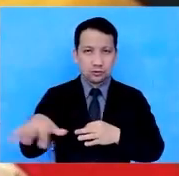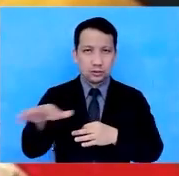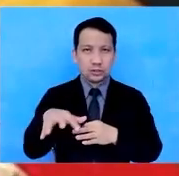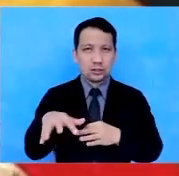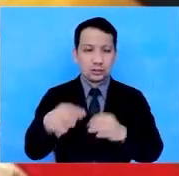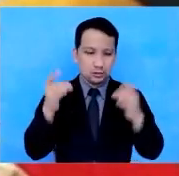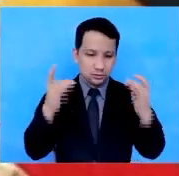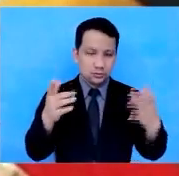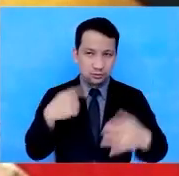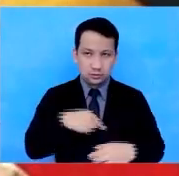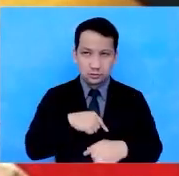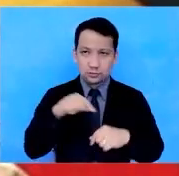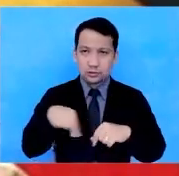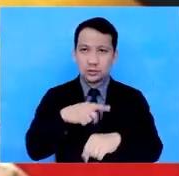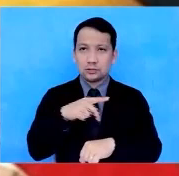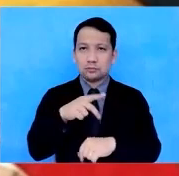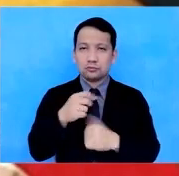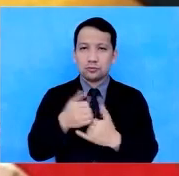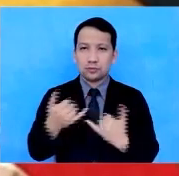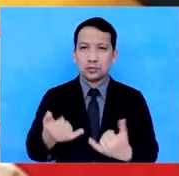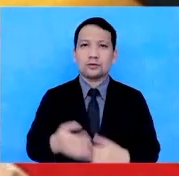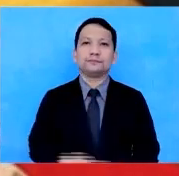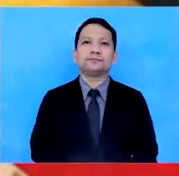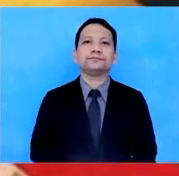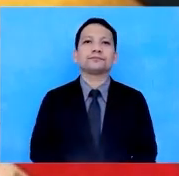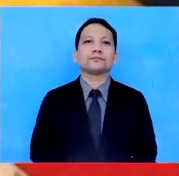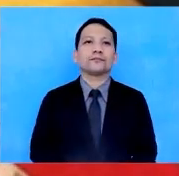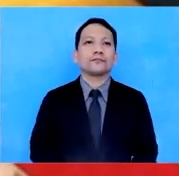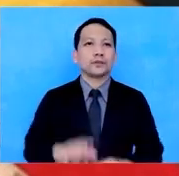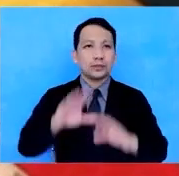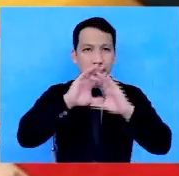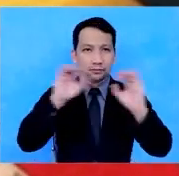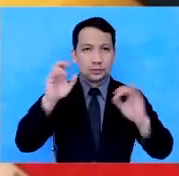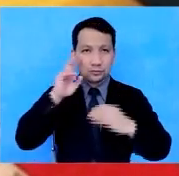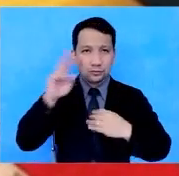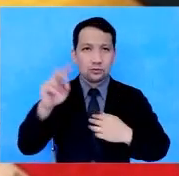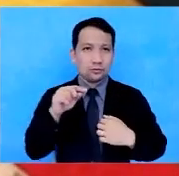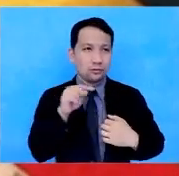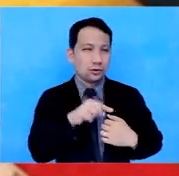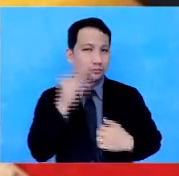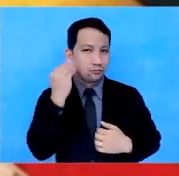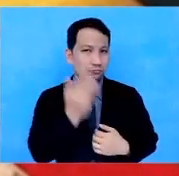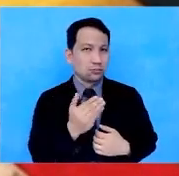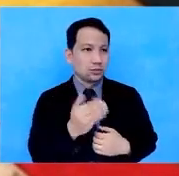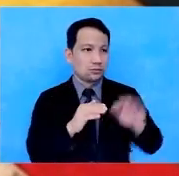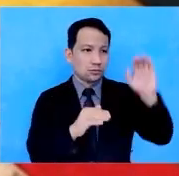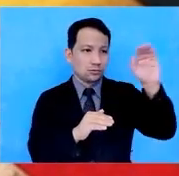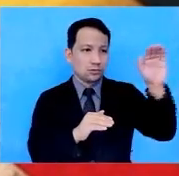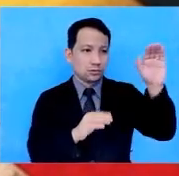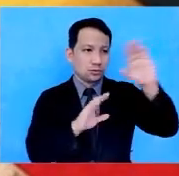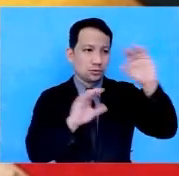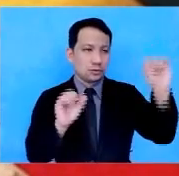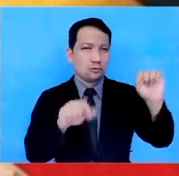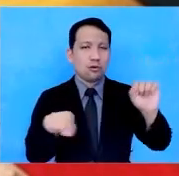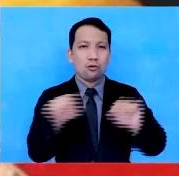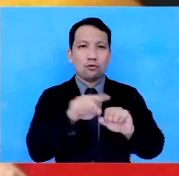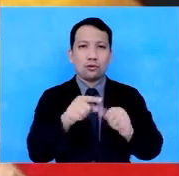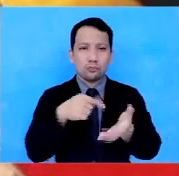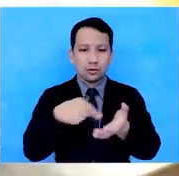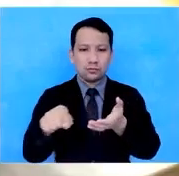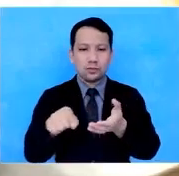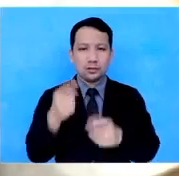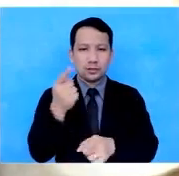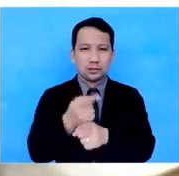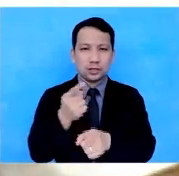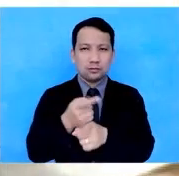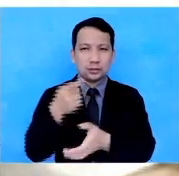critical in this time. Si Pangulong Bongbong Marcos mismo ang nanawagan sa publiko na magbayad ng tamang